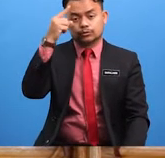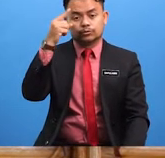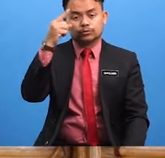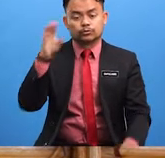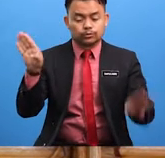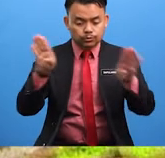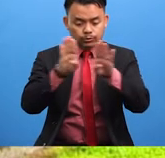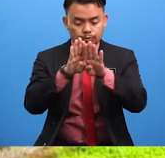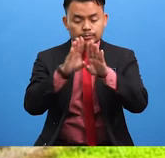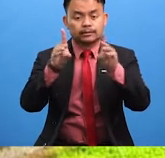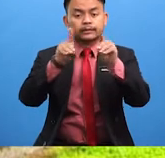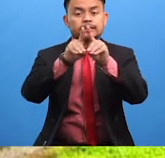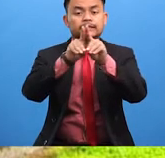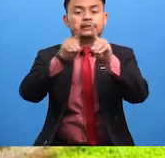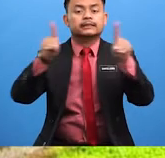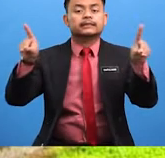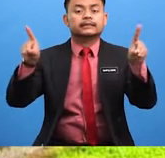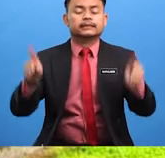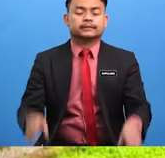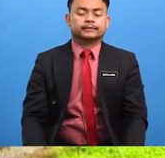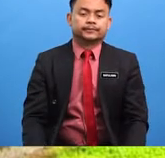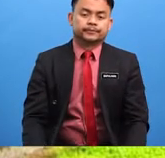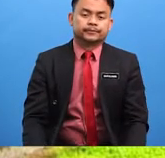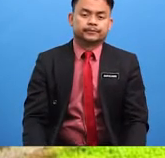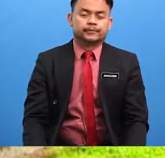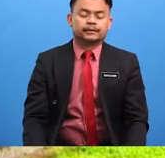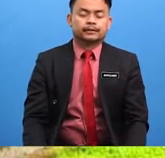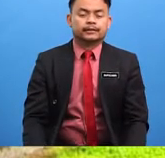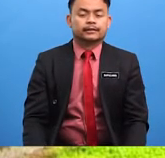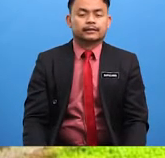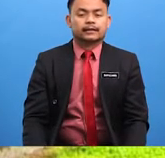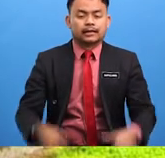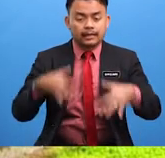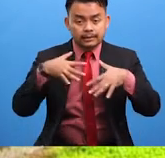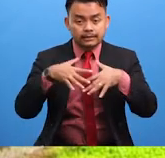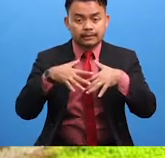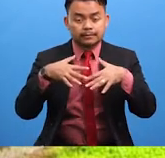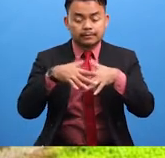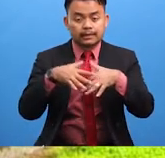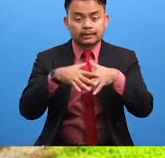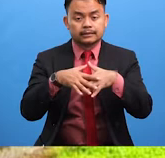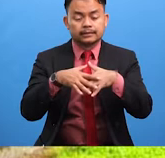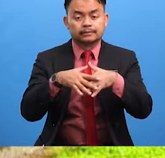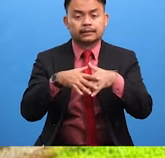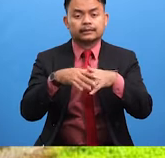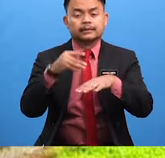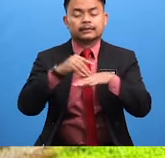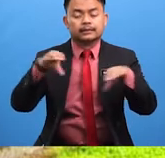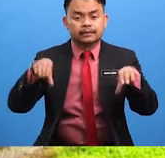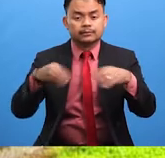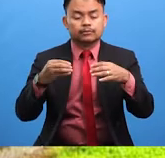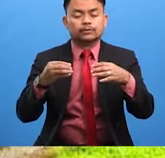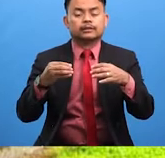rumah. Sementara di sesetengah tempat lain, anyaman seperti ini dibuat daripada bahan bertam yang